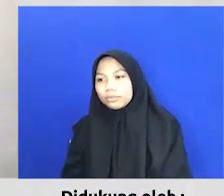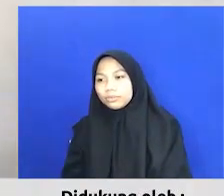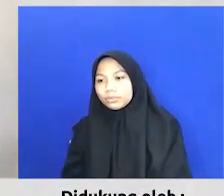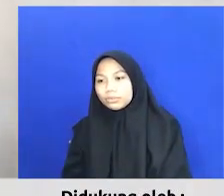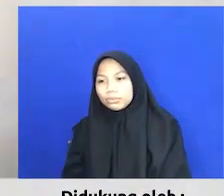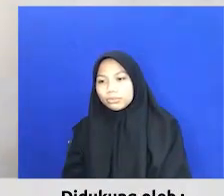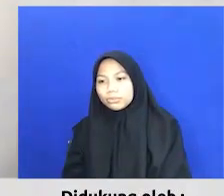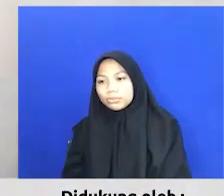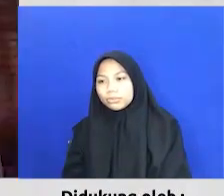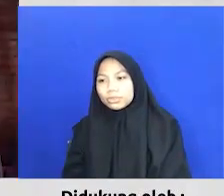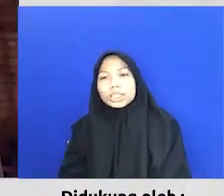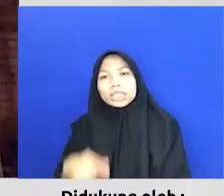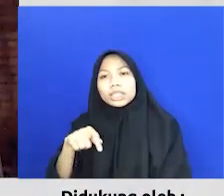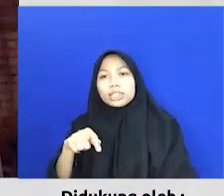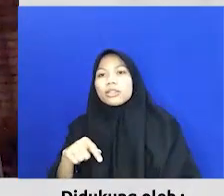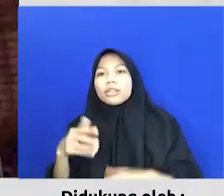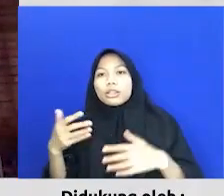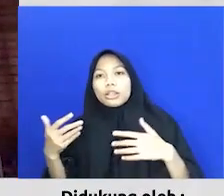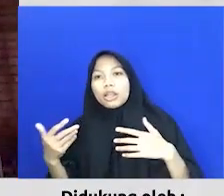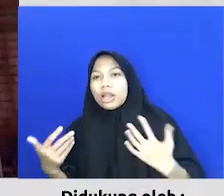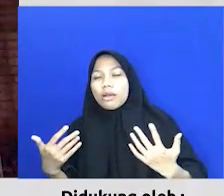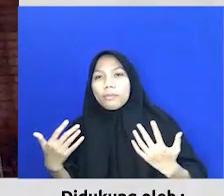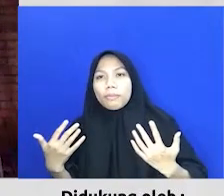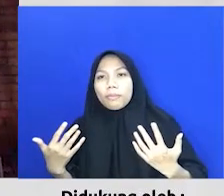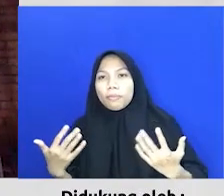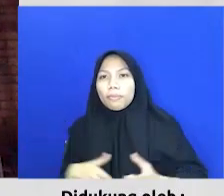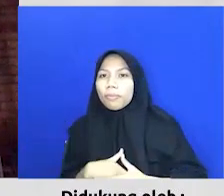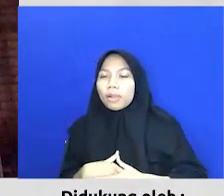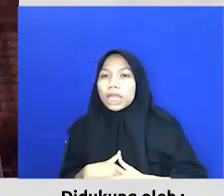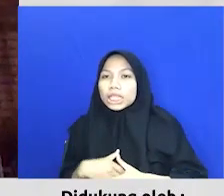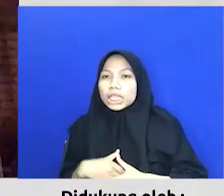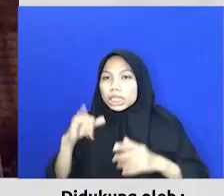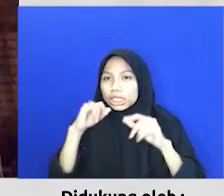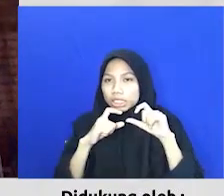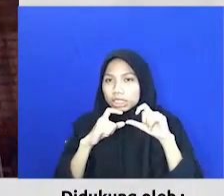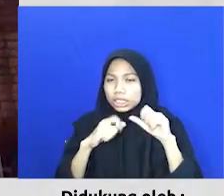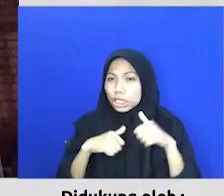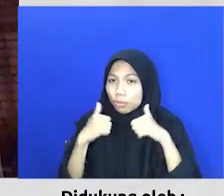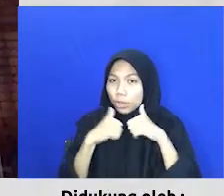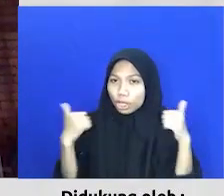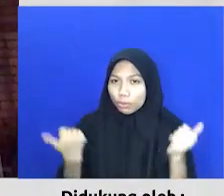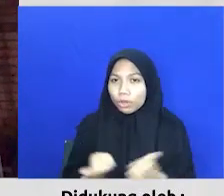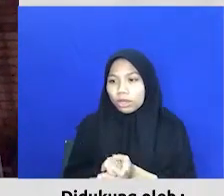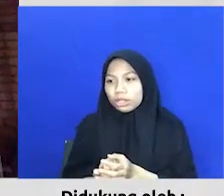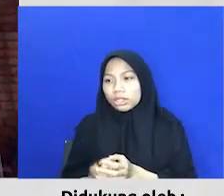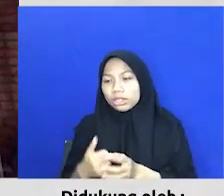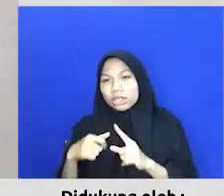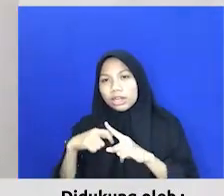gitu. Tapi kalau melihat dari karya-karya Usmar Ismail itu, apa yang dalam konteks